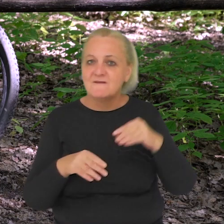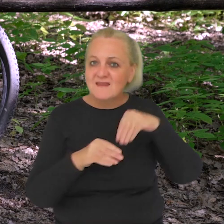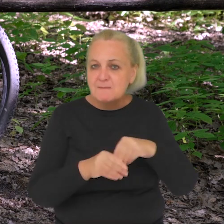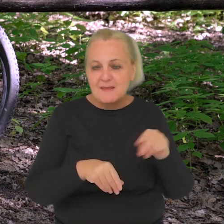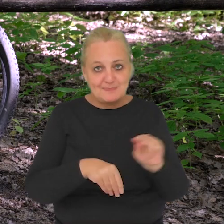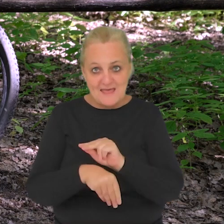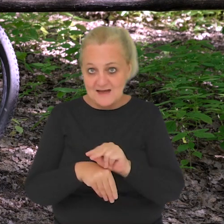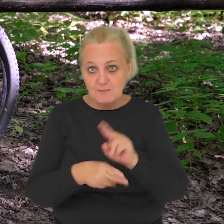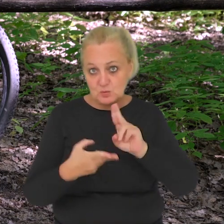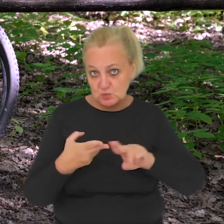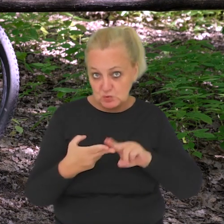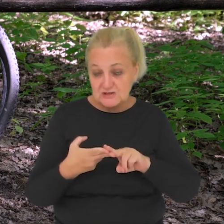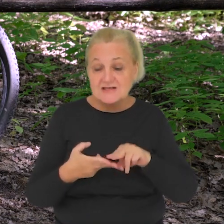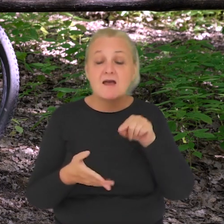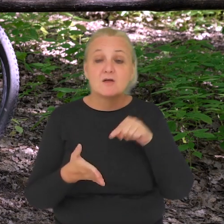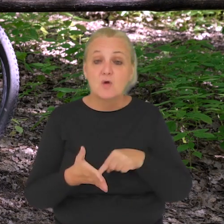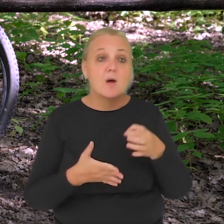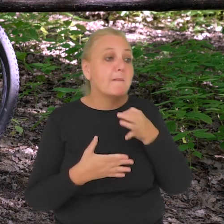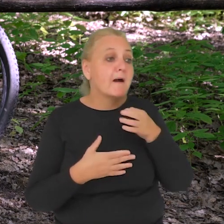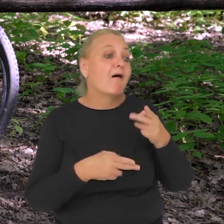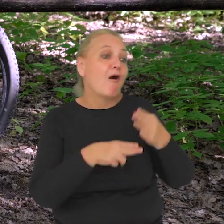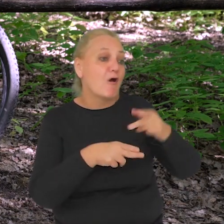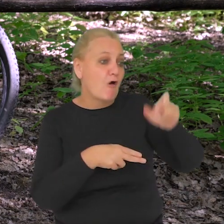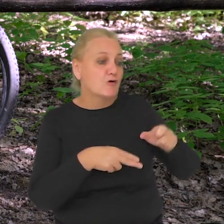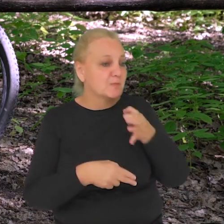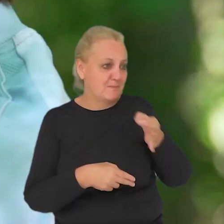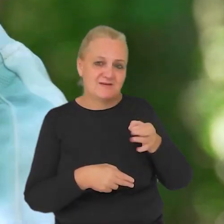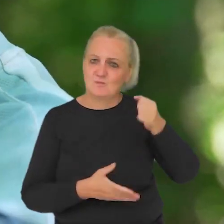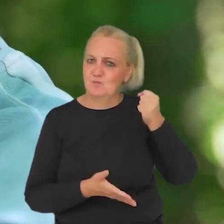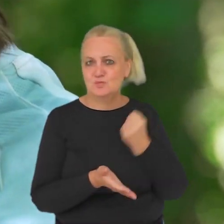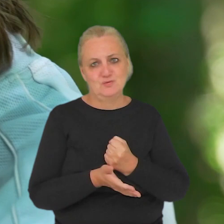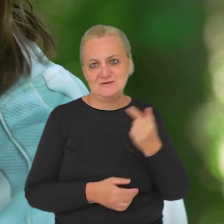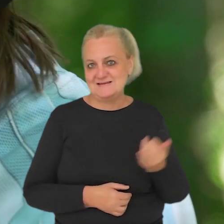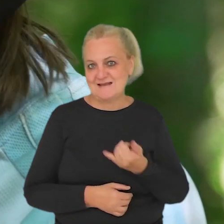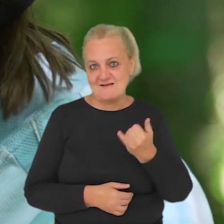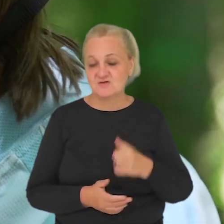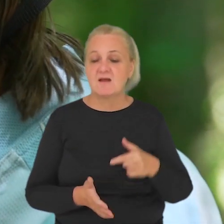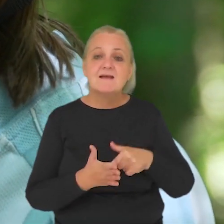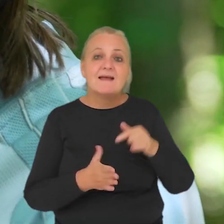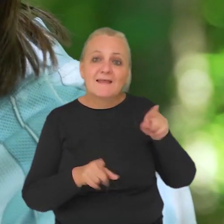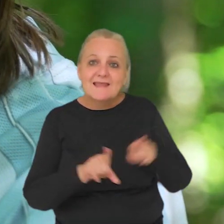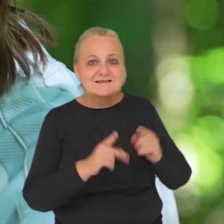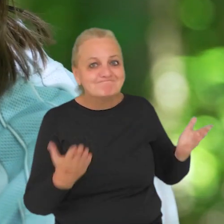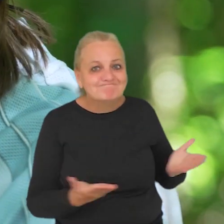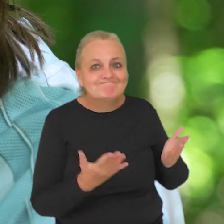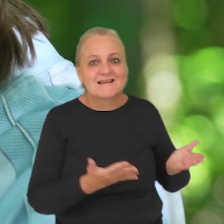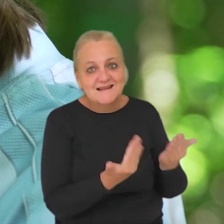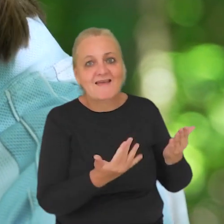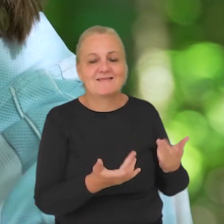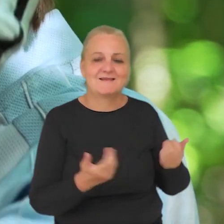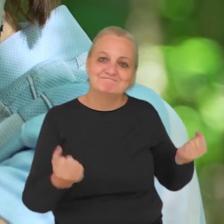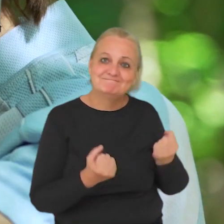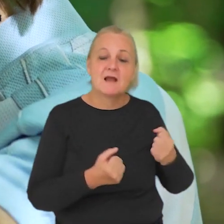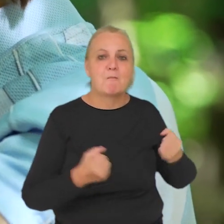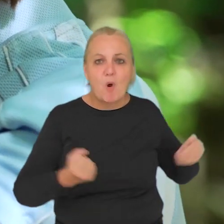element złożonej terapii cukrzycy, no takie pytanie na każdej wizycie musi paść. No i musi być zachęta. Jeżeli